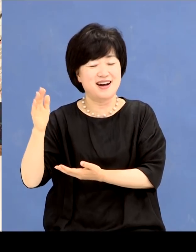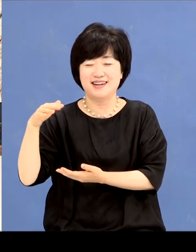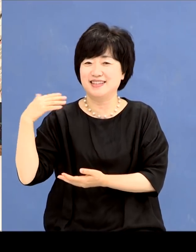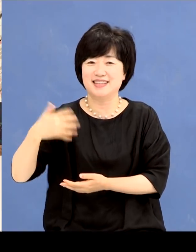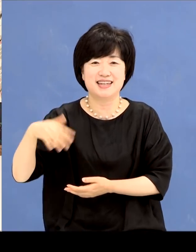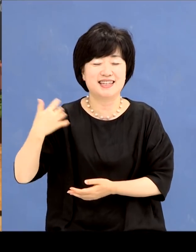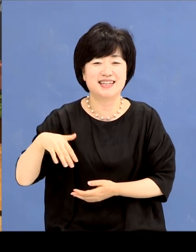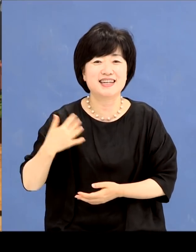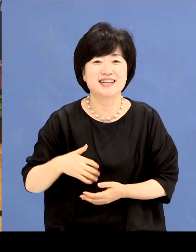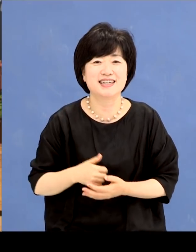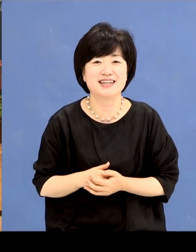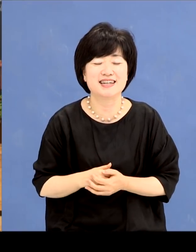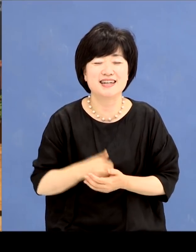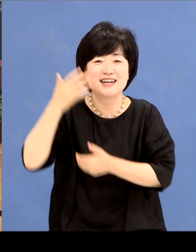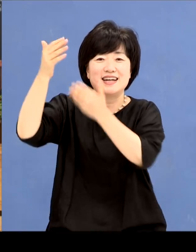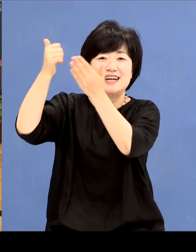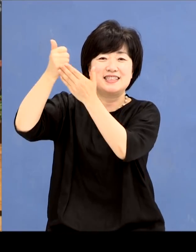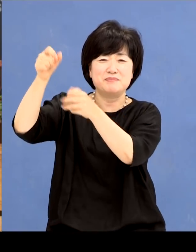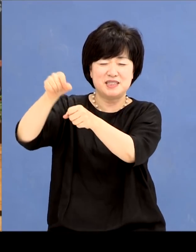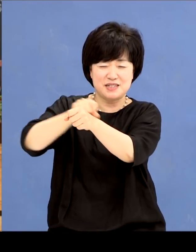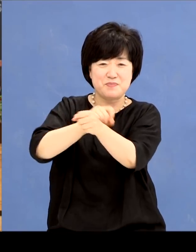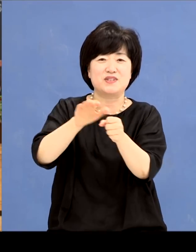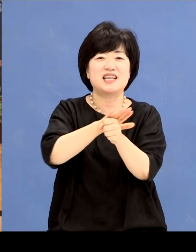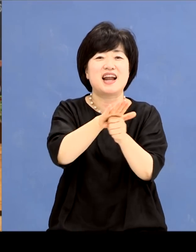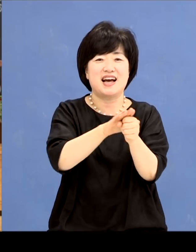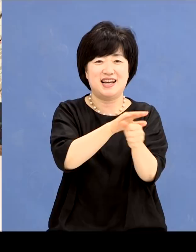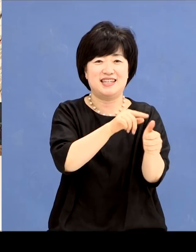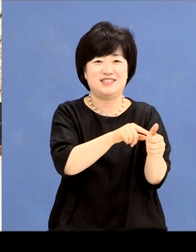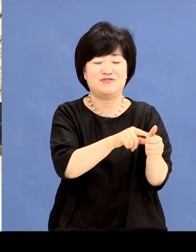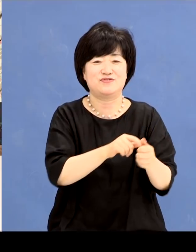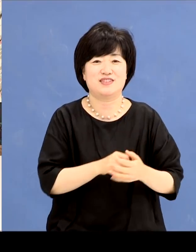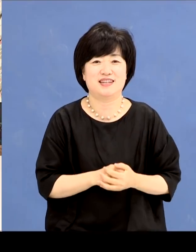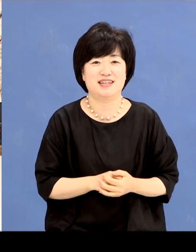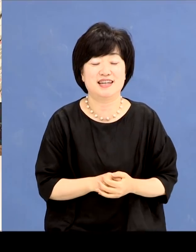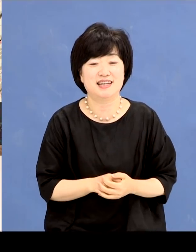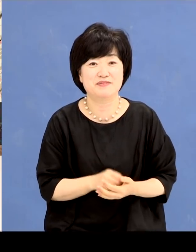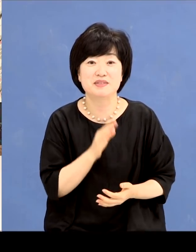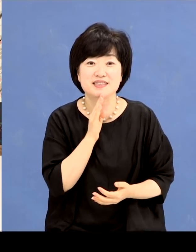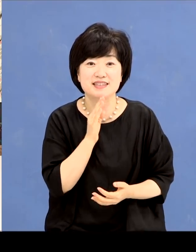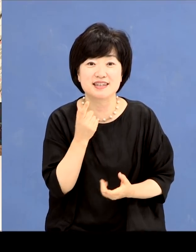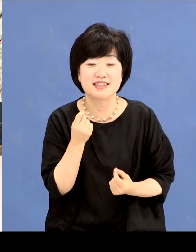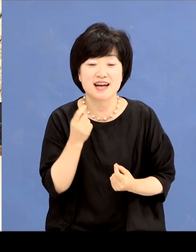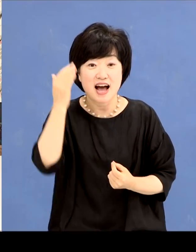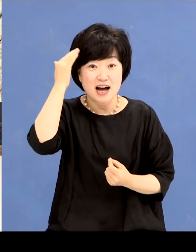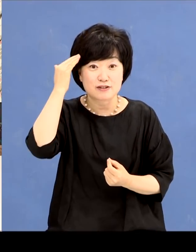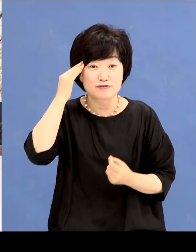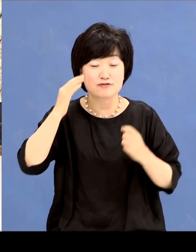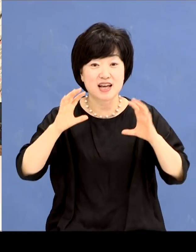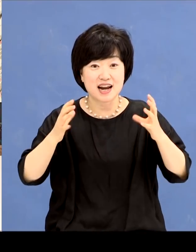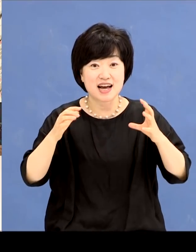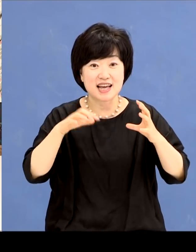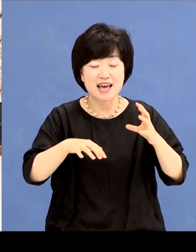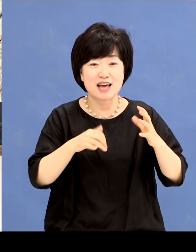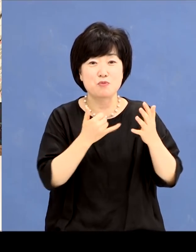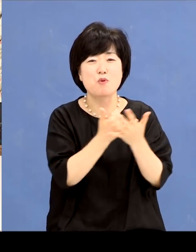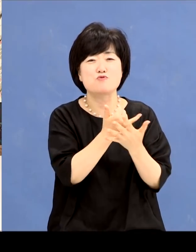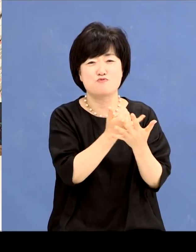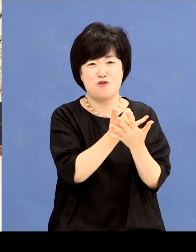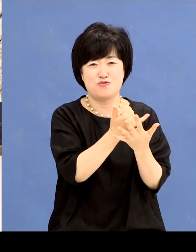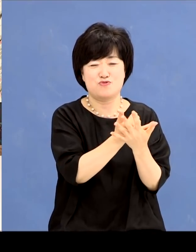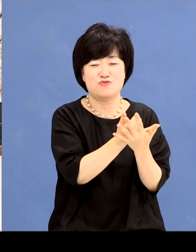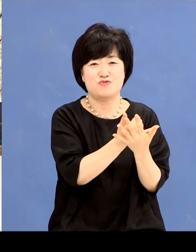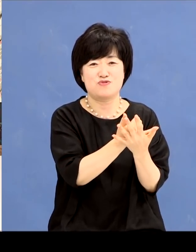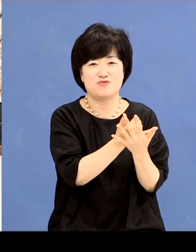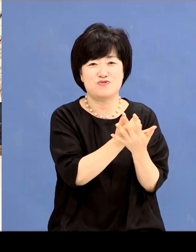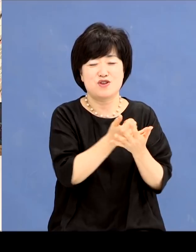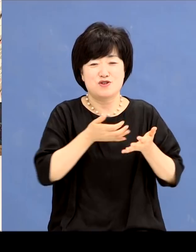적격인 것 같은데 네. 얼마나 하나님이 특별히 사용하시는 그럼요. 생각이 들죠? 뭐 사실 우리 한국에도 많은